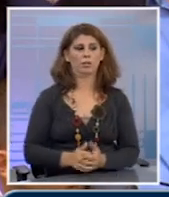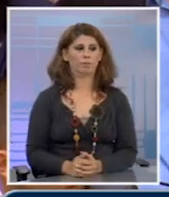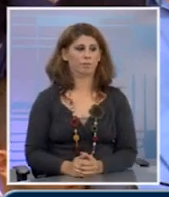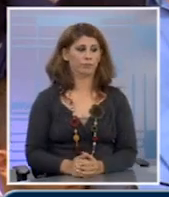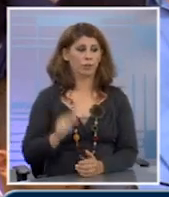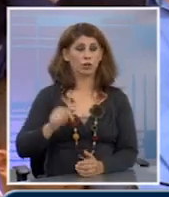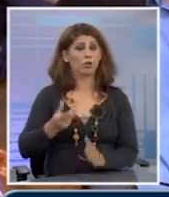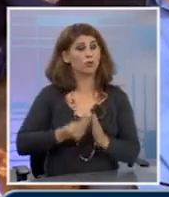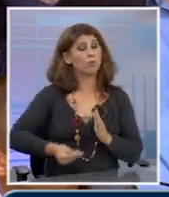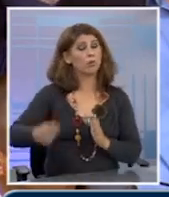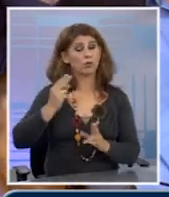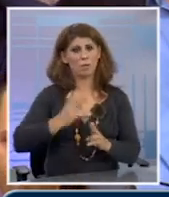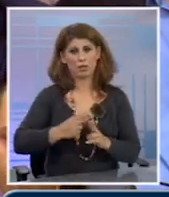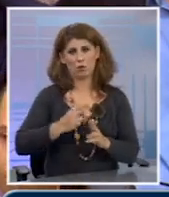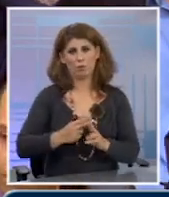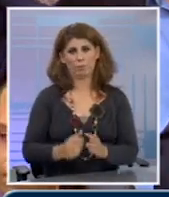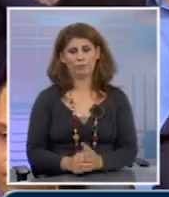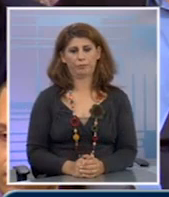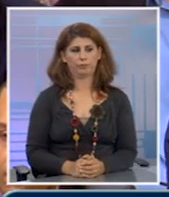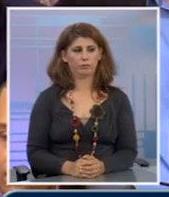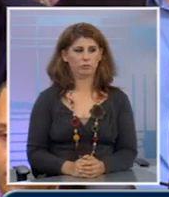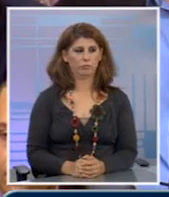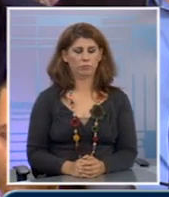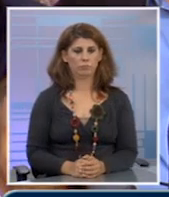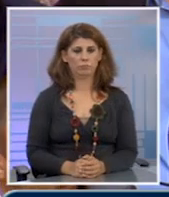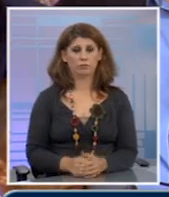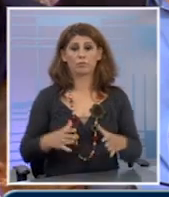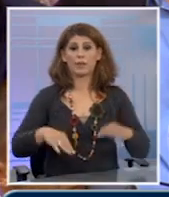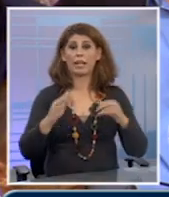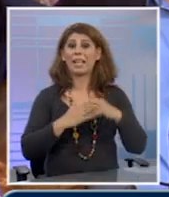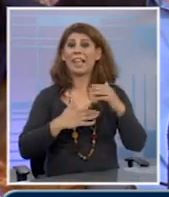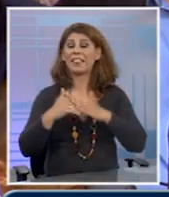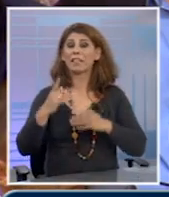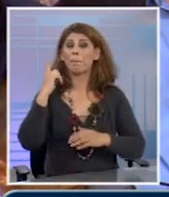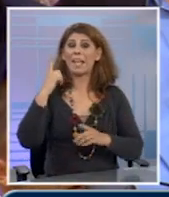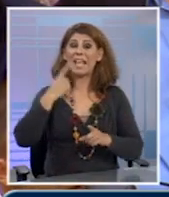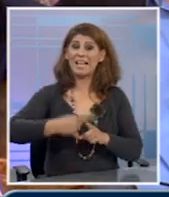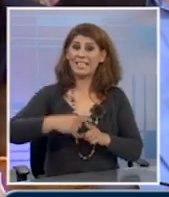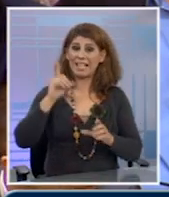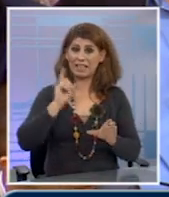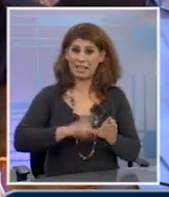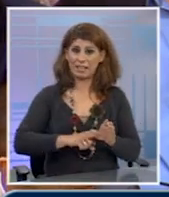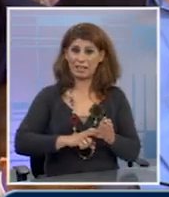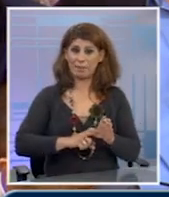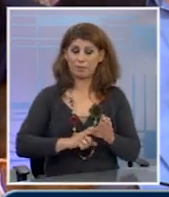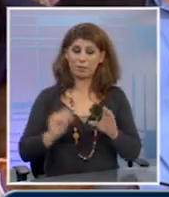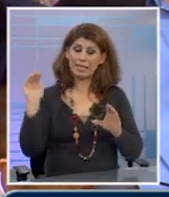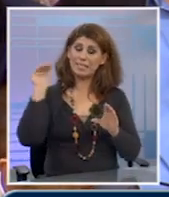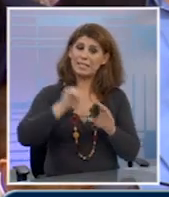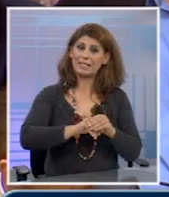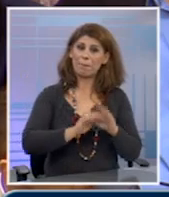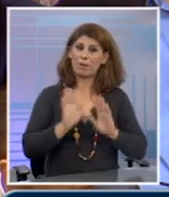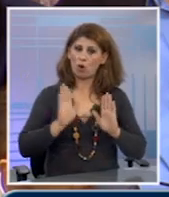στο σημαντικότερο ιδρύεται μία ελληνική εταιρεία συμμετοχών